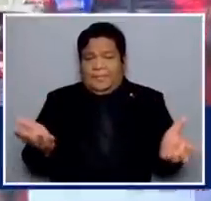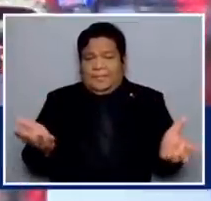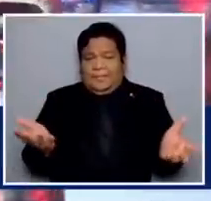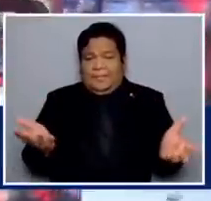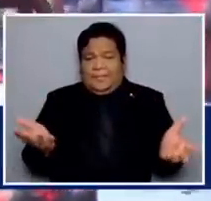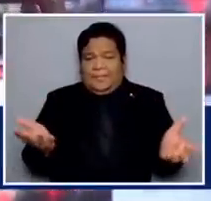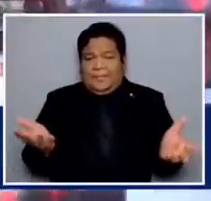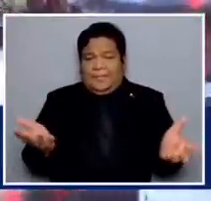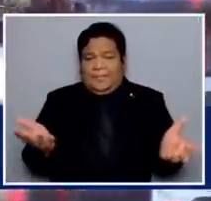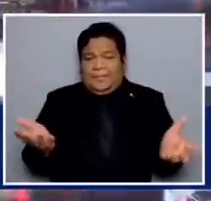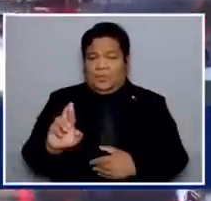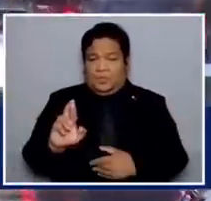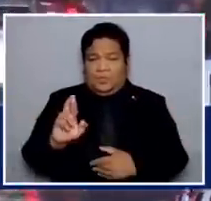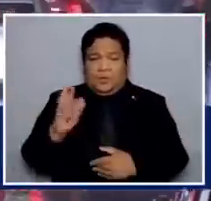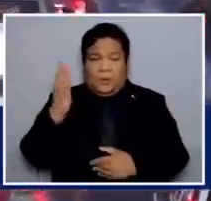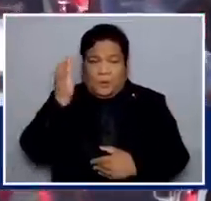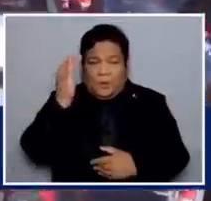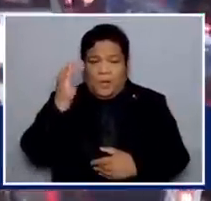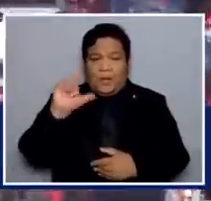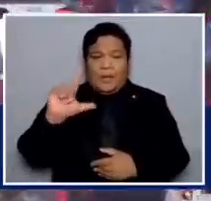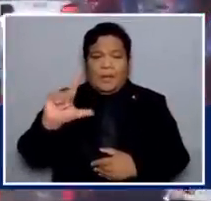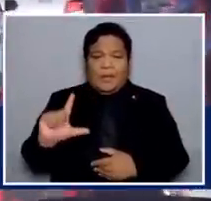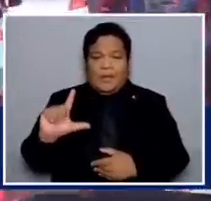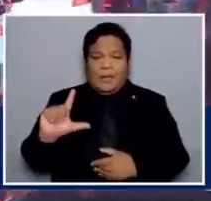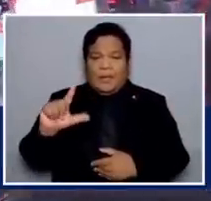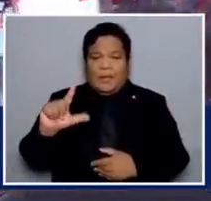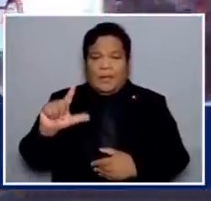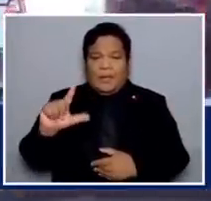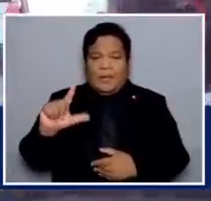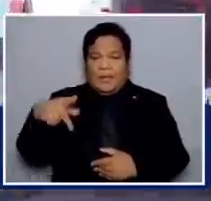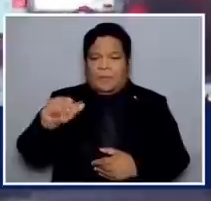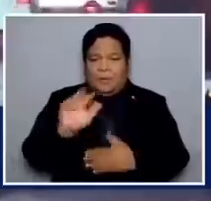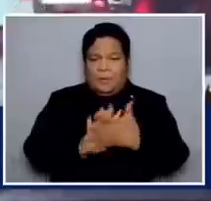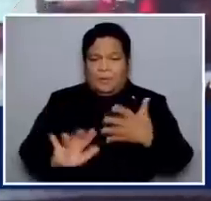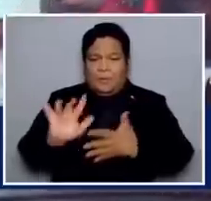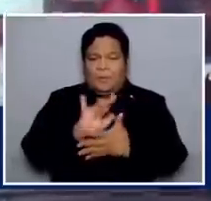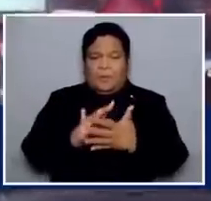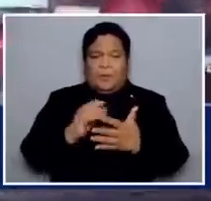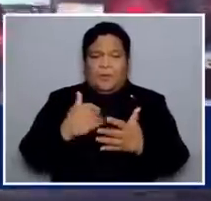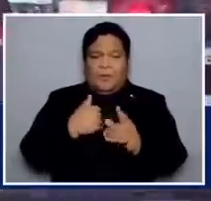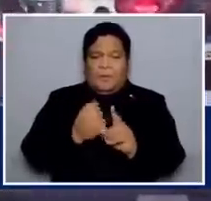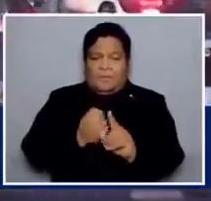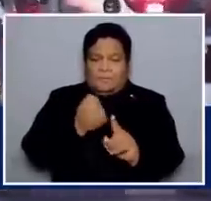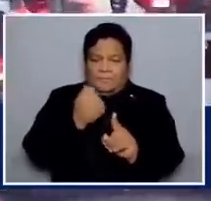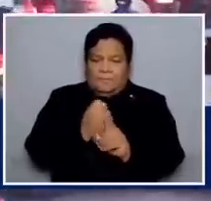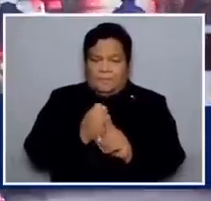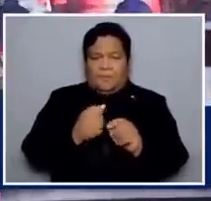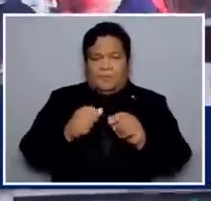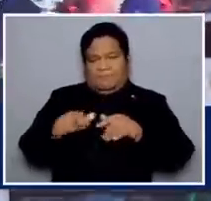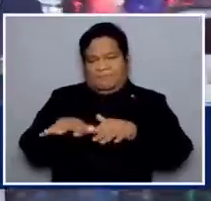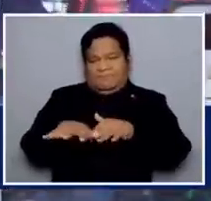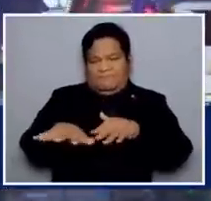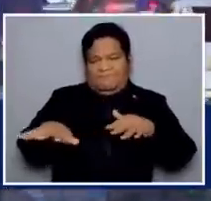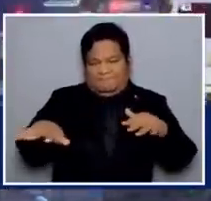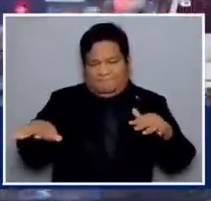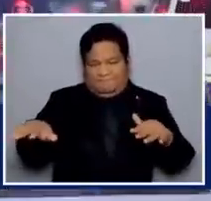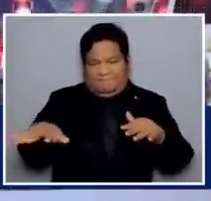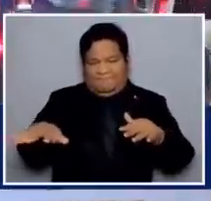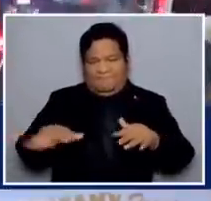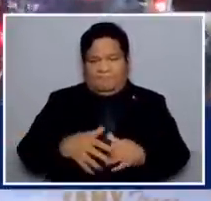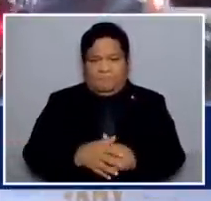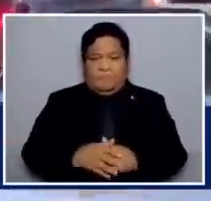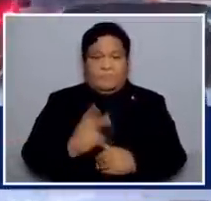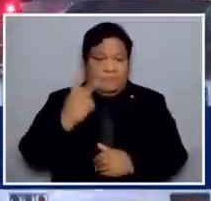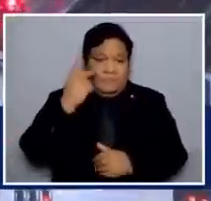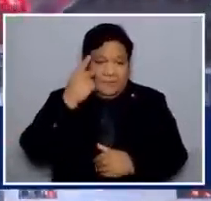pressure area at shear line. Apektado po ang daloy ng trapiko. Ang nakikita niyo po na video ngayon ay